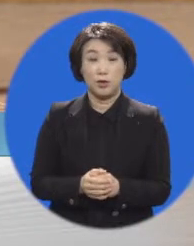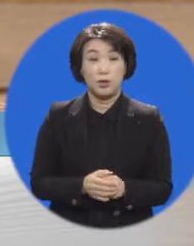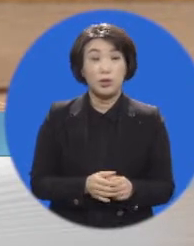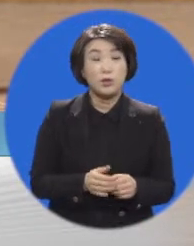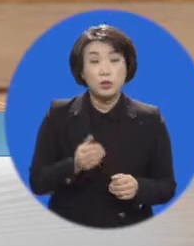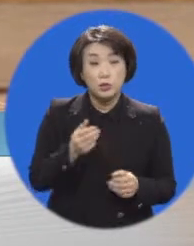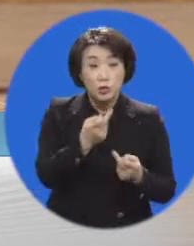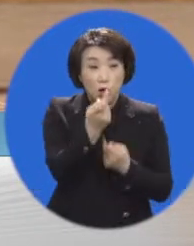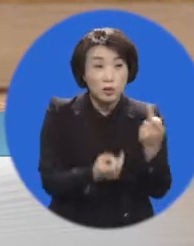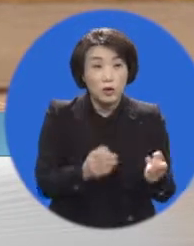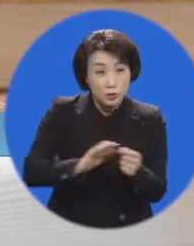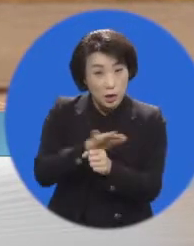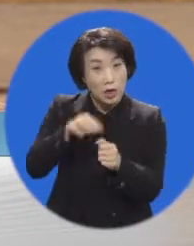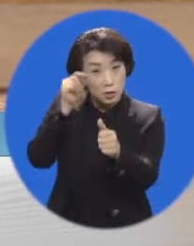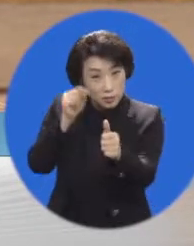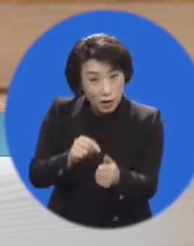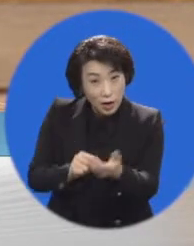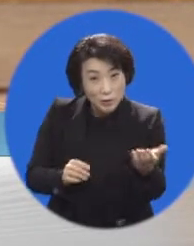형제를 사랑하라